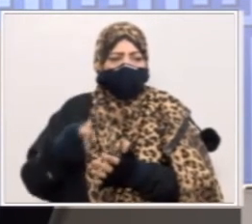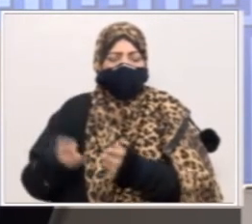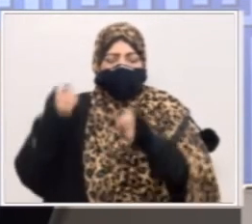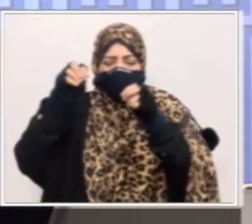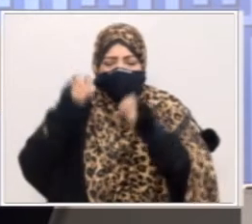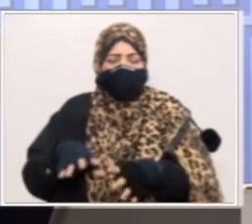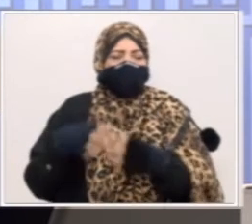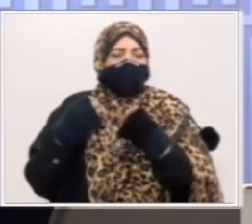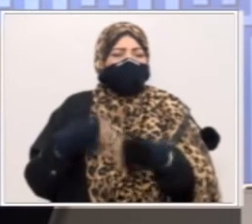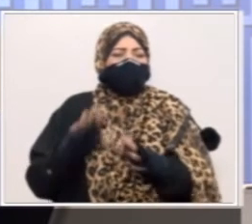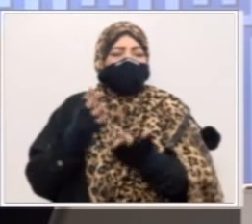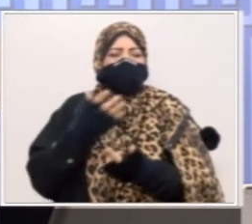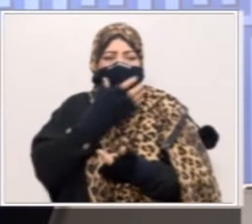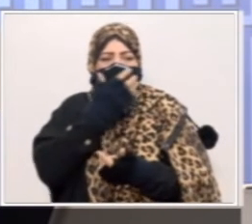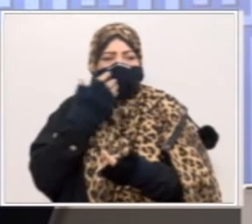الذي